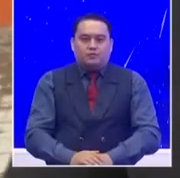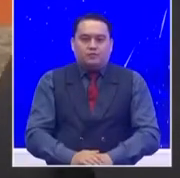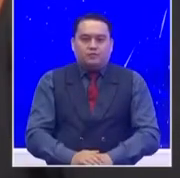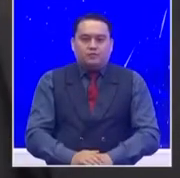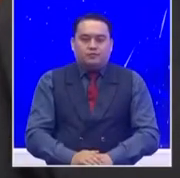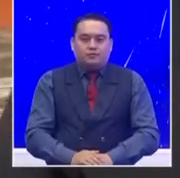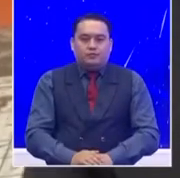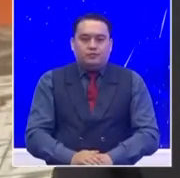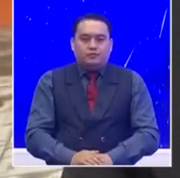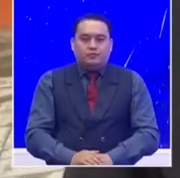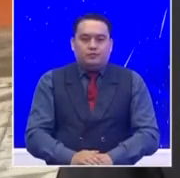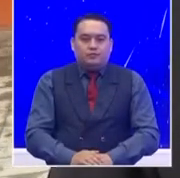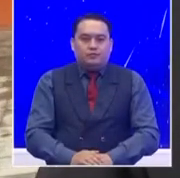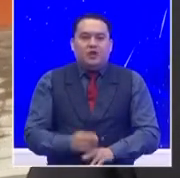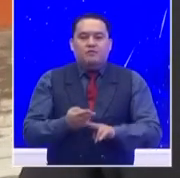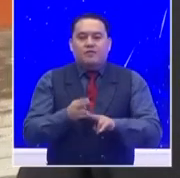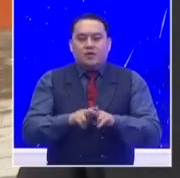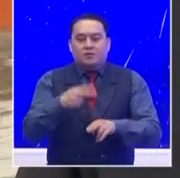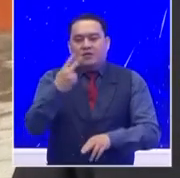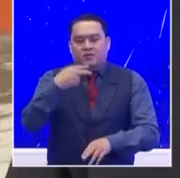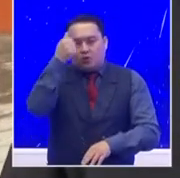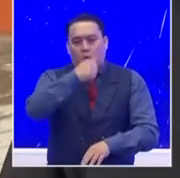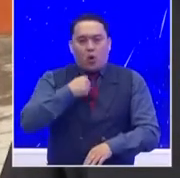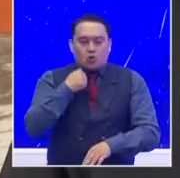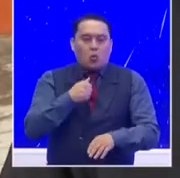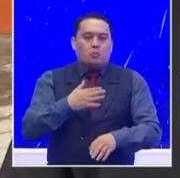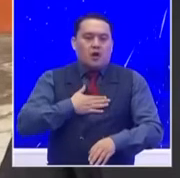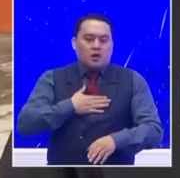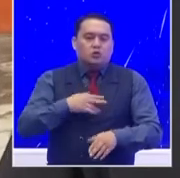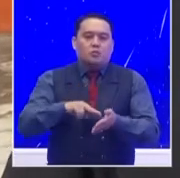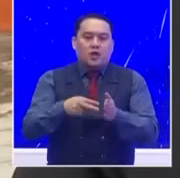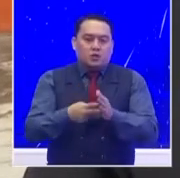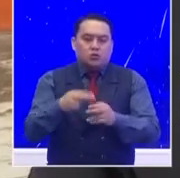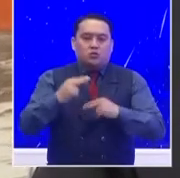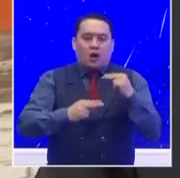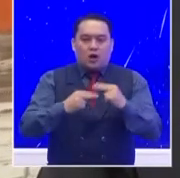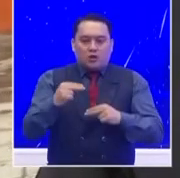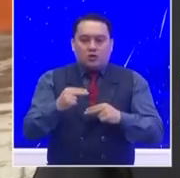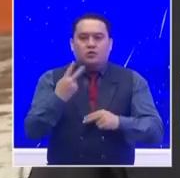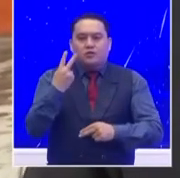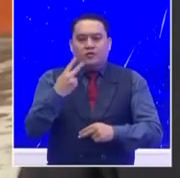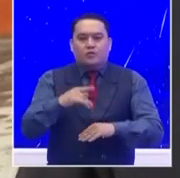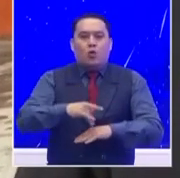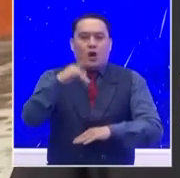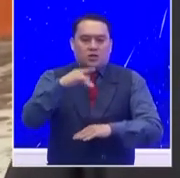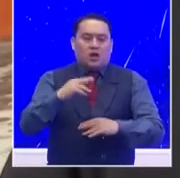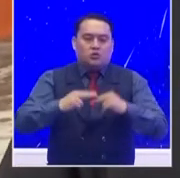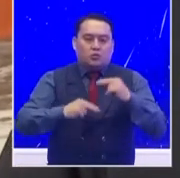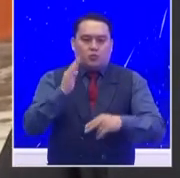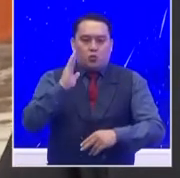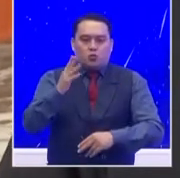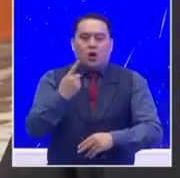сосуд масло в этом 2020 году по нашему району планируется строительство еще двух многоквартирных домов